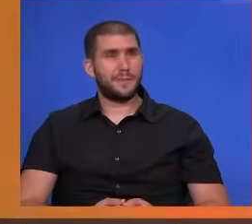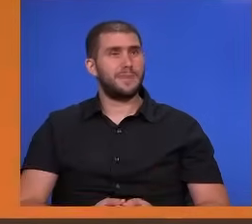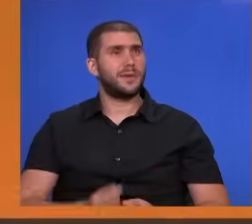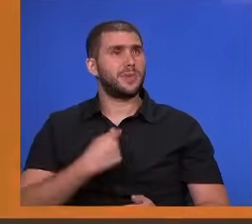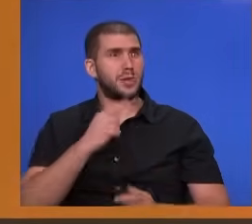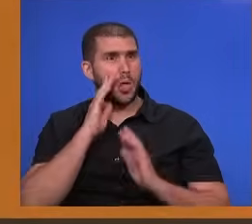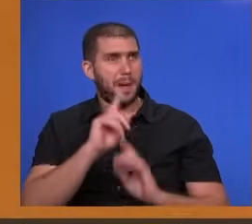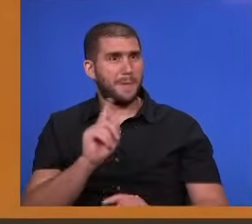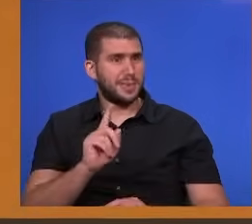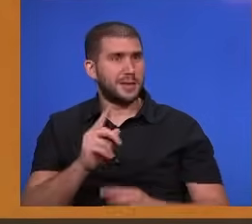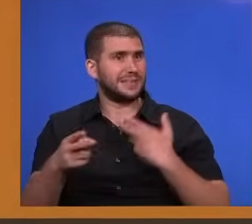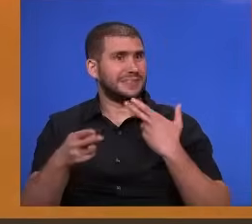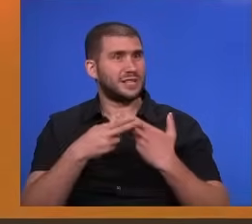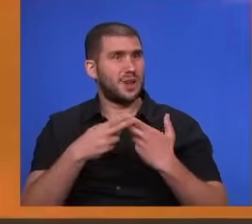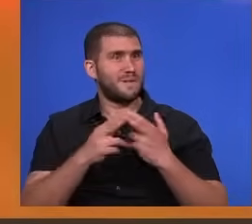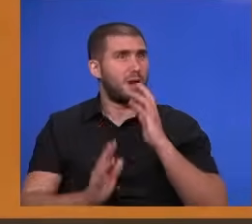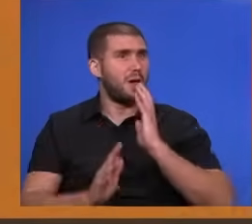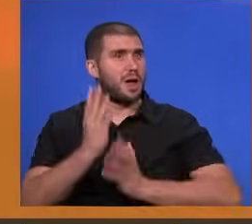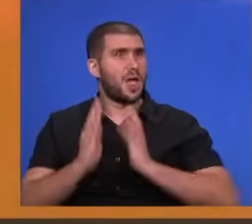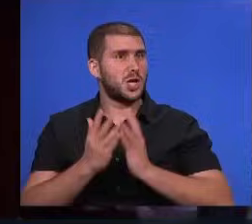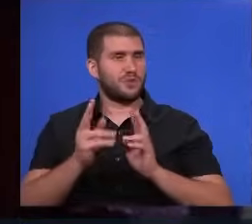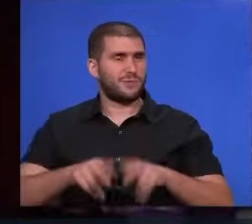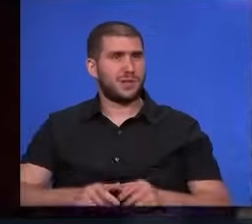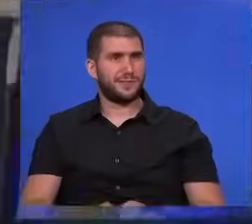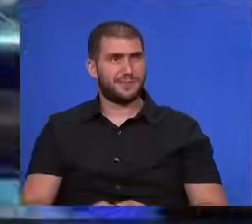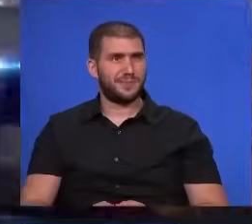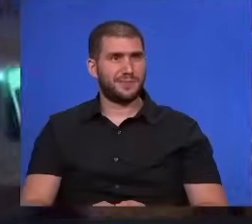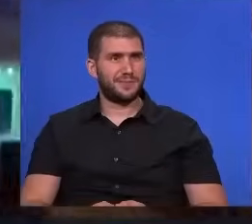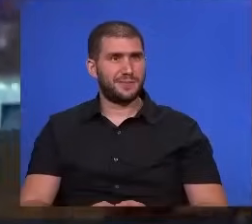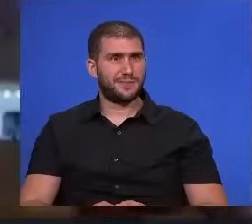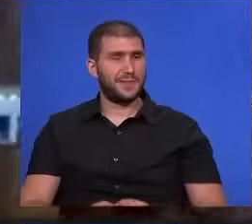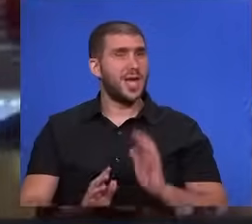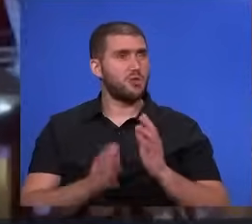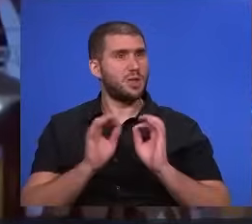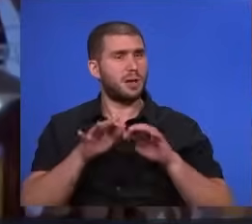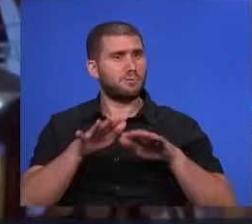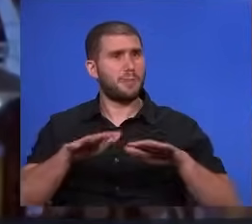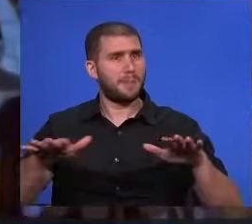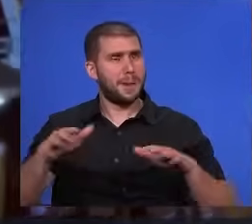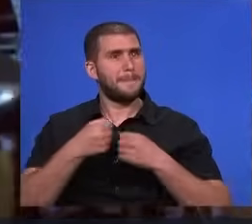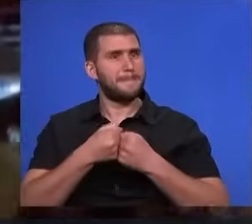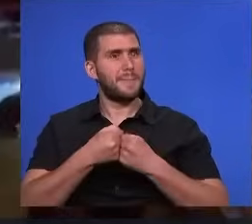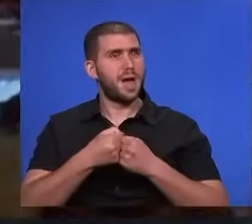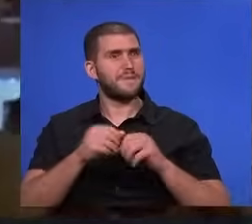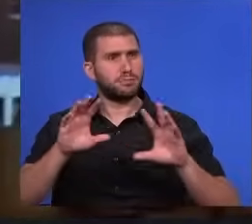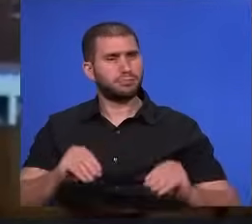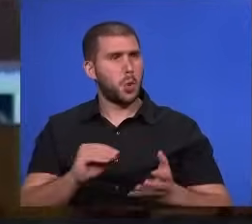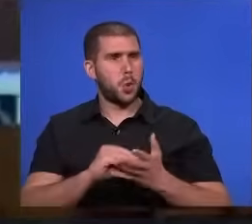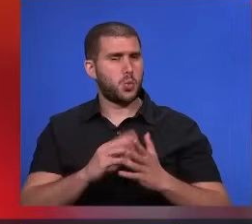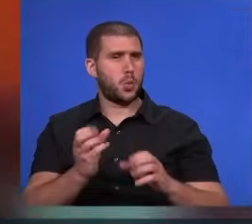God. I cannot believe how close this is. Everything's on fire. האש עדיין מתפשטת. המאבק להכיל אותה עדיין לא